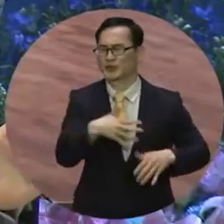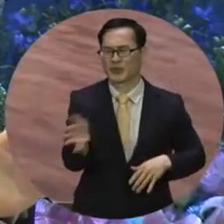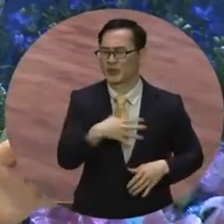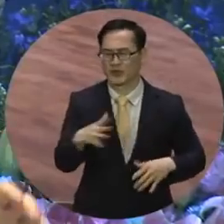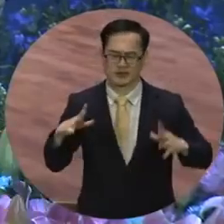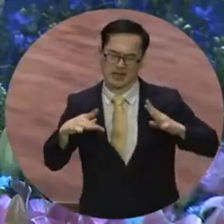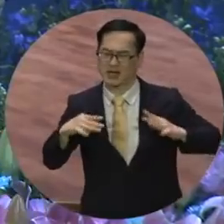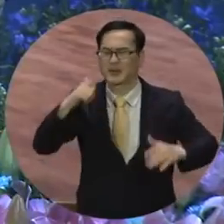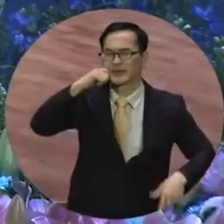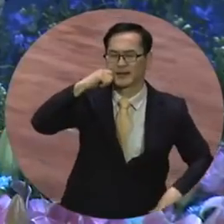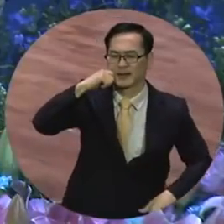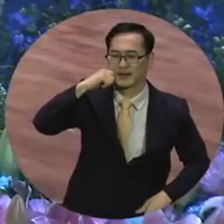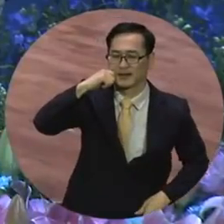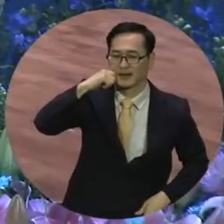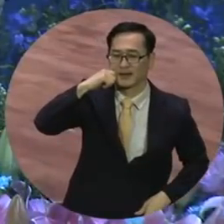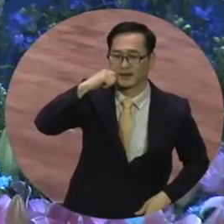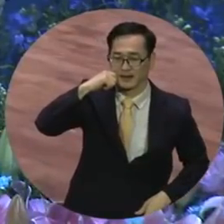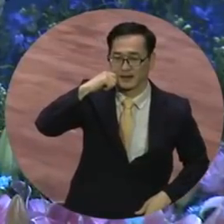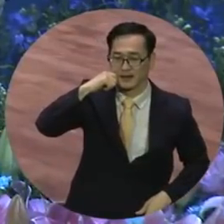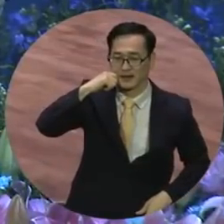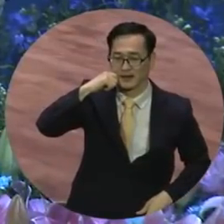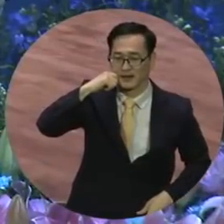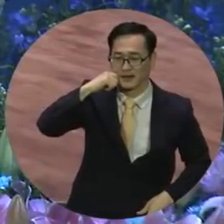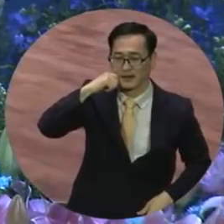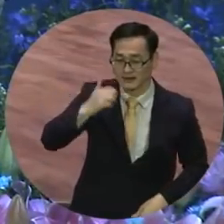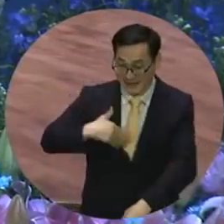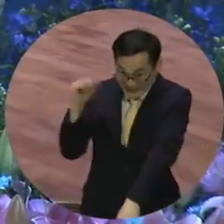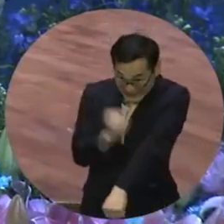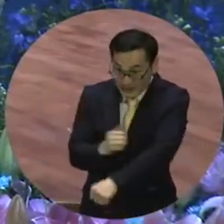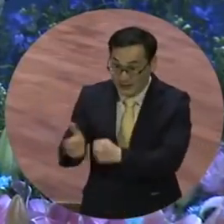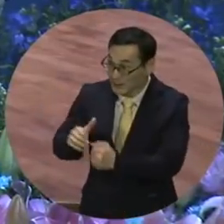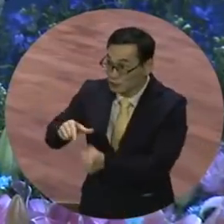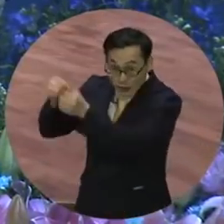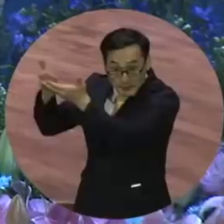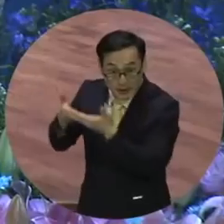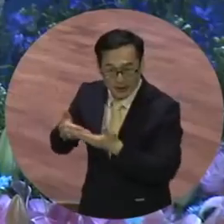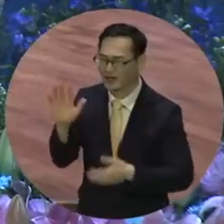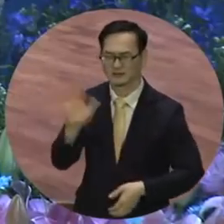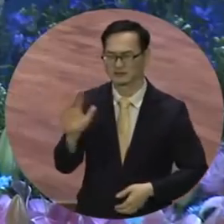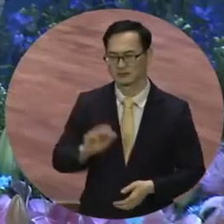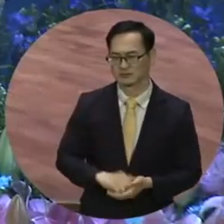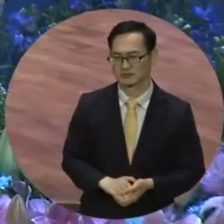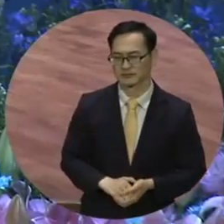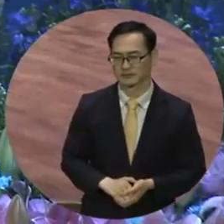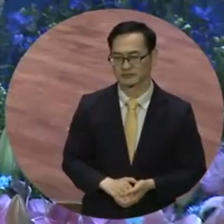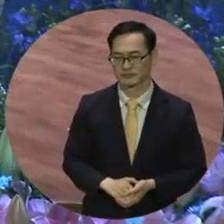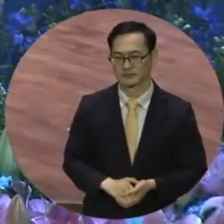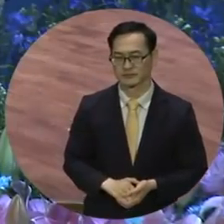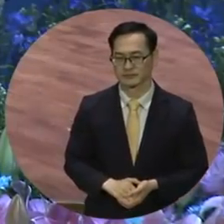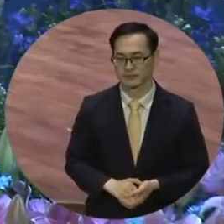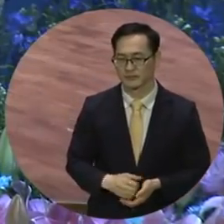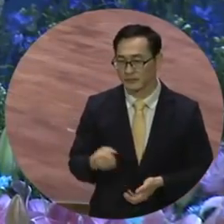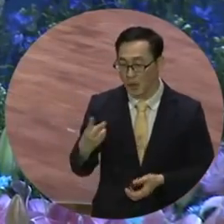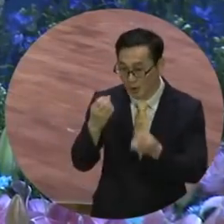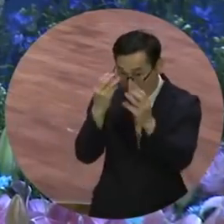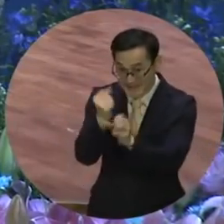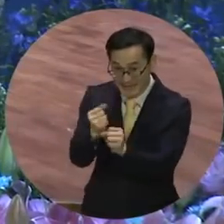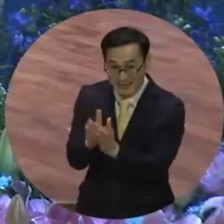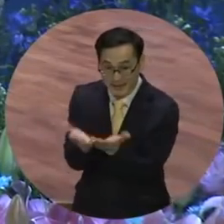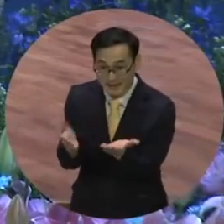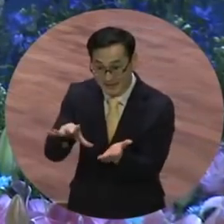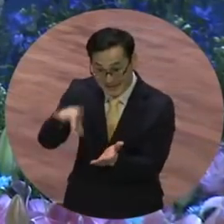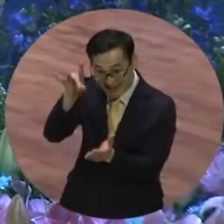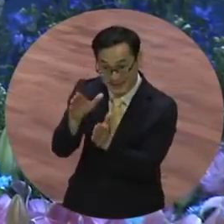없다. 아멘. 그럼 3절에 보면요. 바울은 창세기 15장 6절 말씀